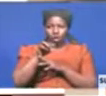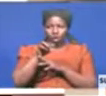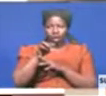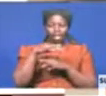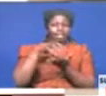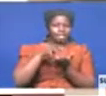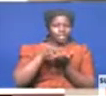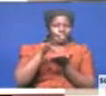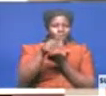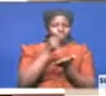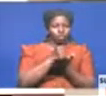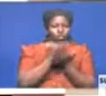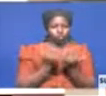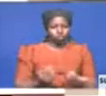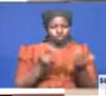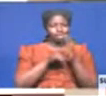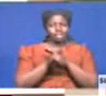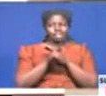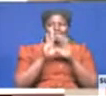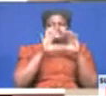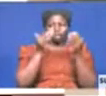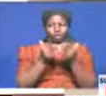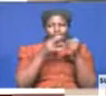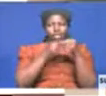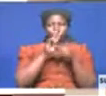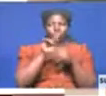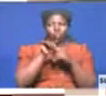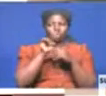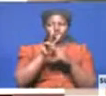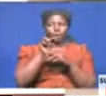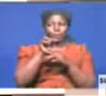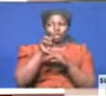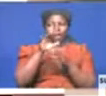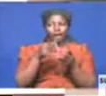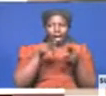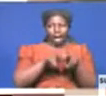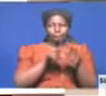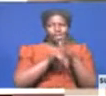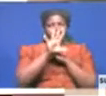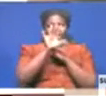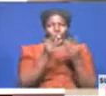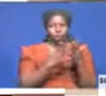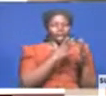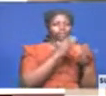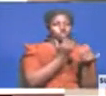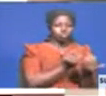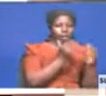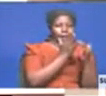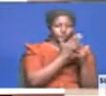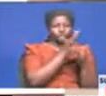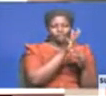visa milioni 92.2 hutukia barani Afrika, huku watoto wenye umri wa kati ya miaka 5 na